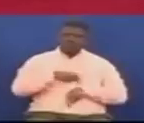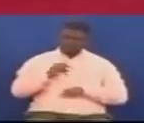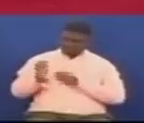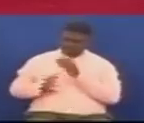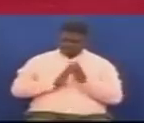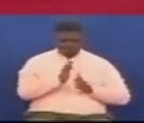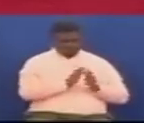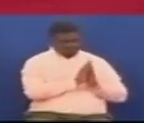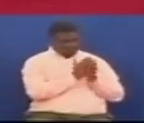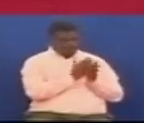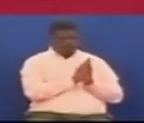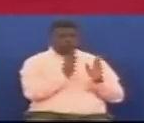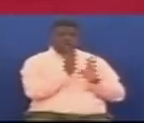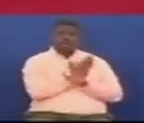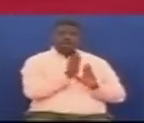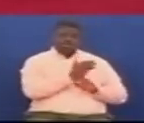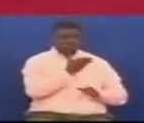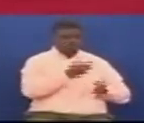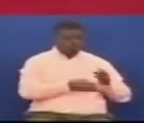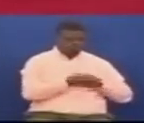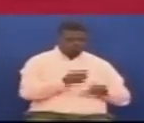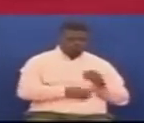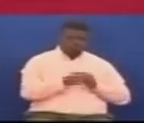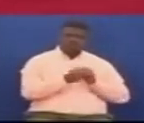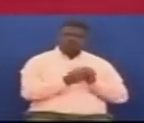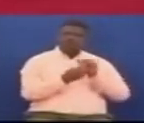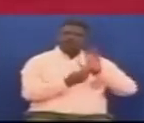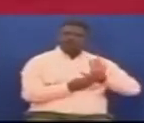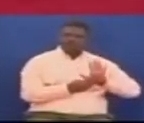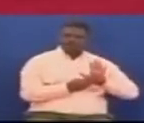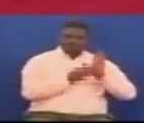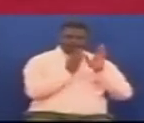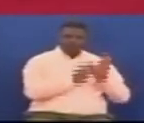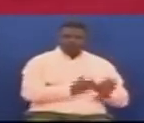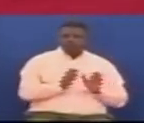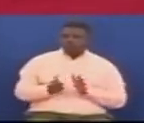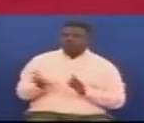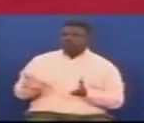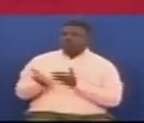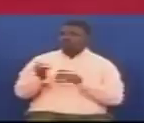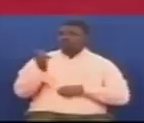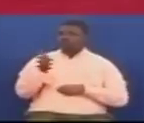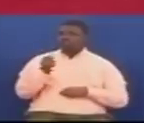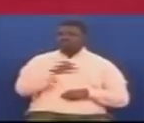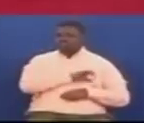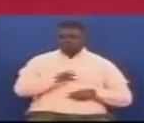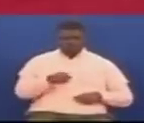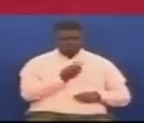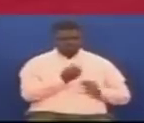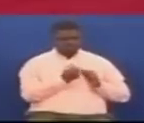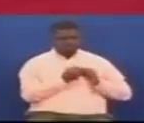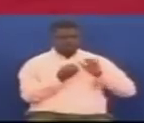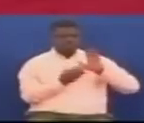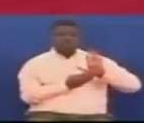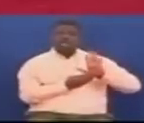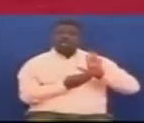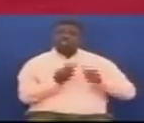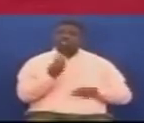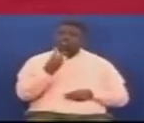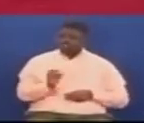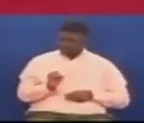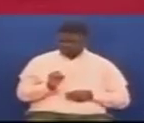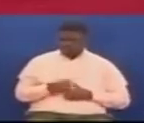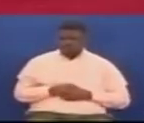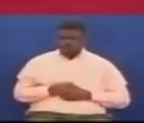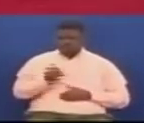uandaaji wa kitabu cha hali ya uchumi kwa mwaka 2018 na mpango wa maendeleo wa taifa 2019-2020. Ushauri